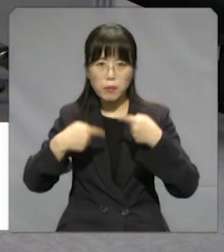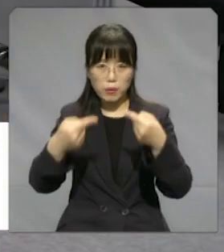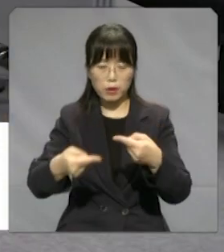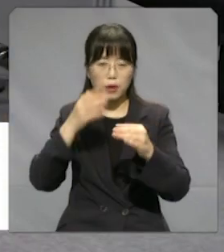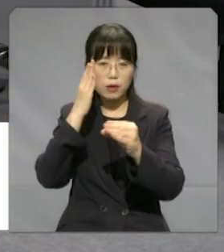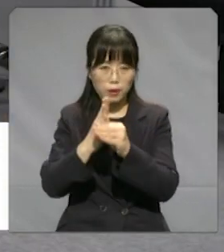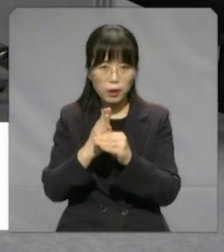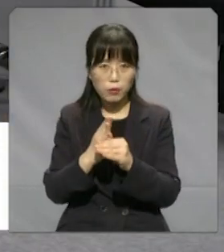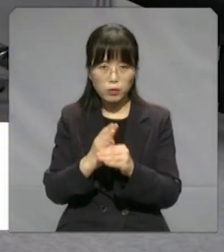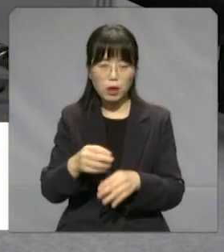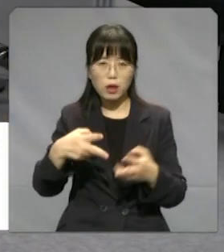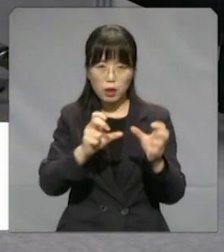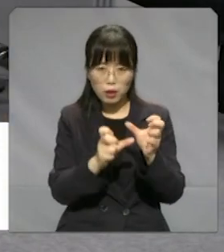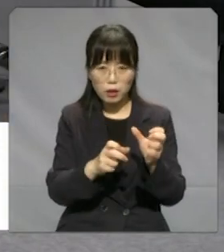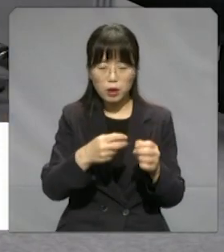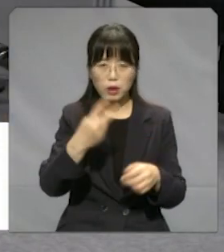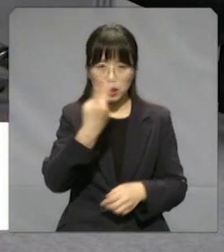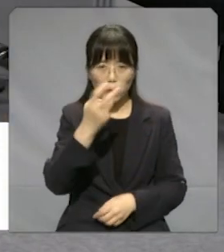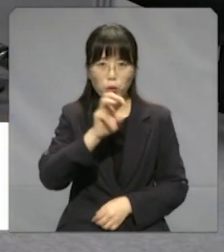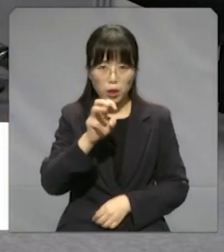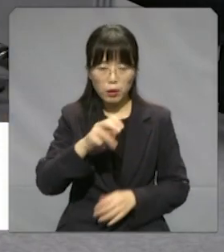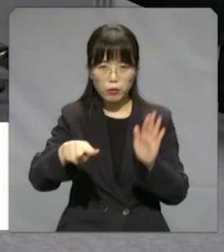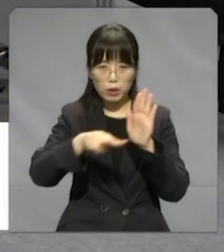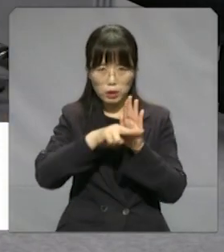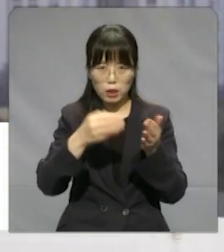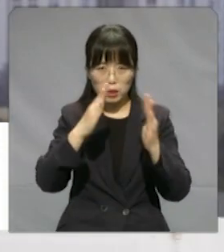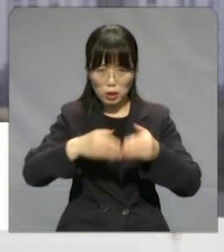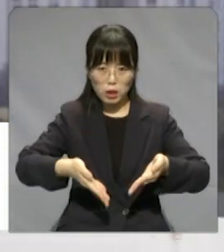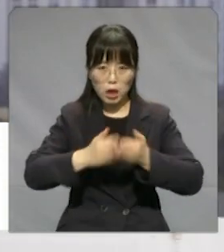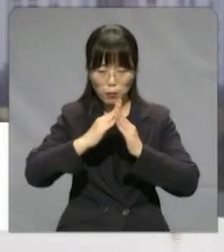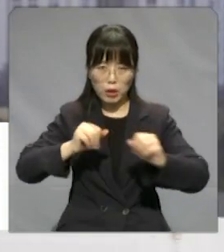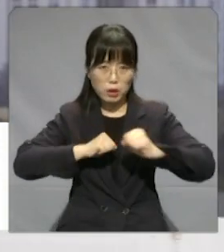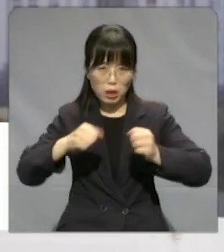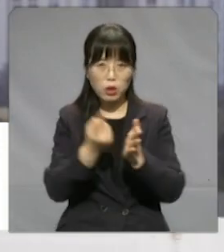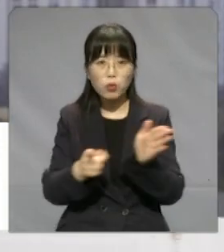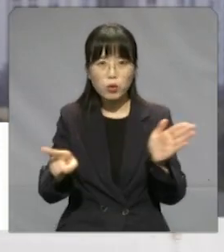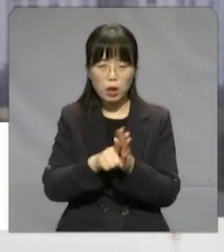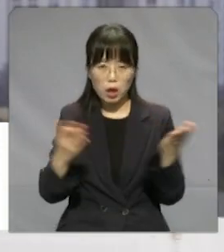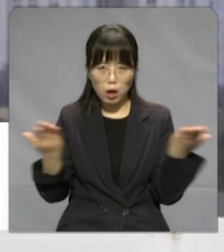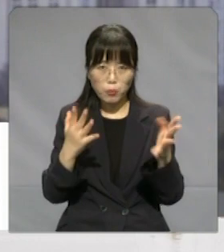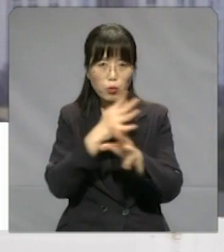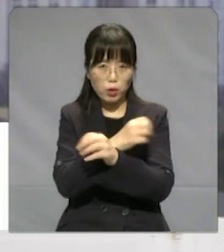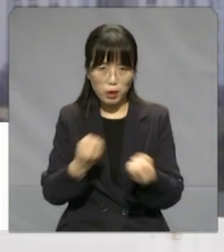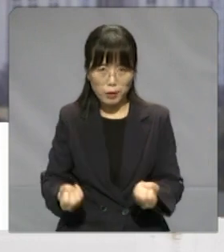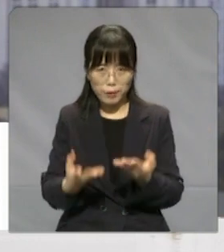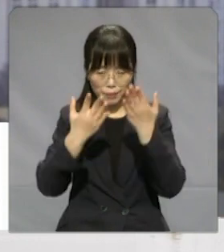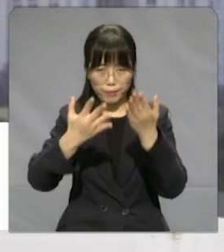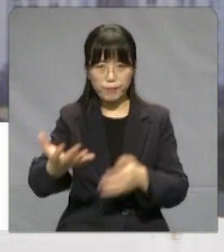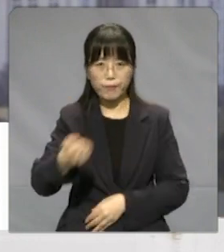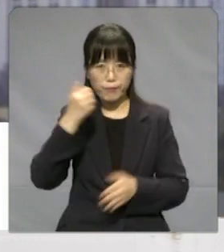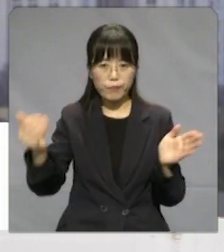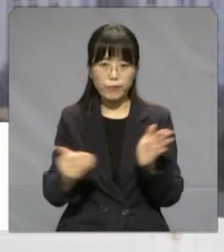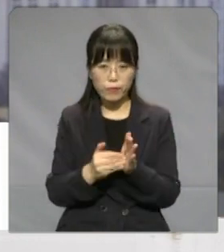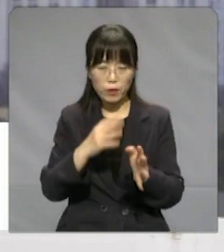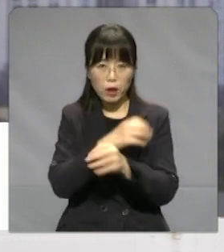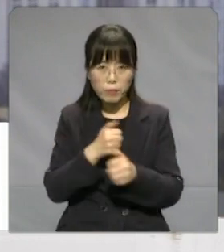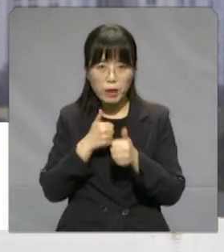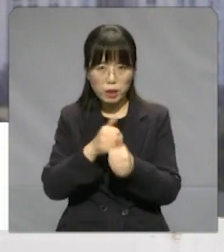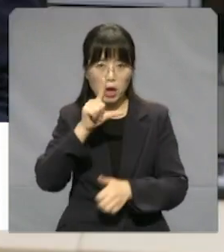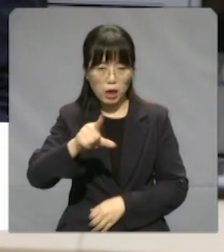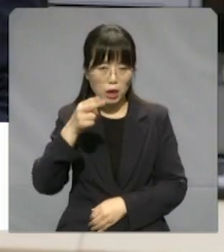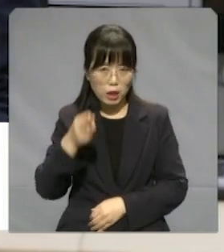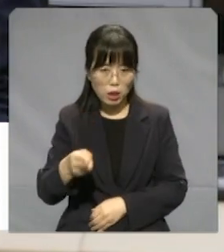가운데 성남시 2030 2단계 재개발 사업 시행을 위한 업무 협약식을 가졌습니다 협약에 따라